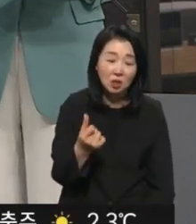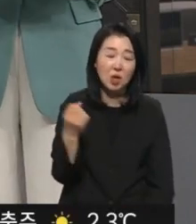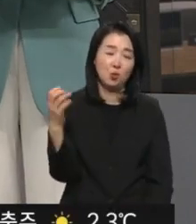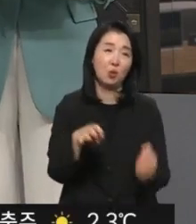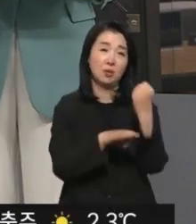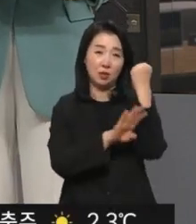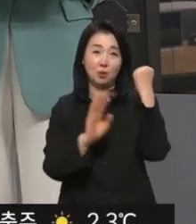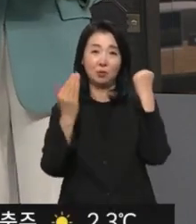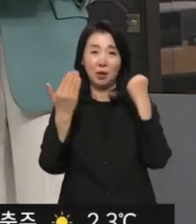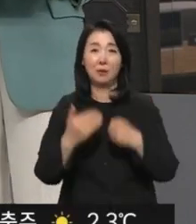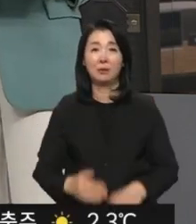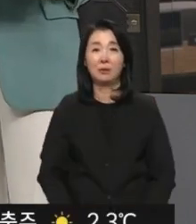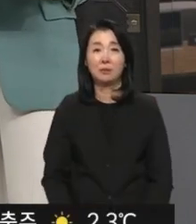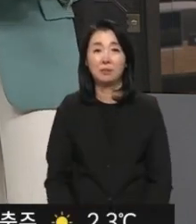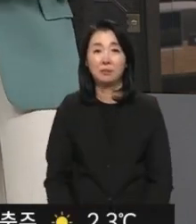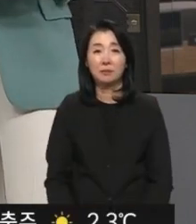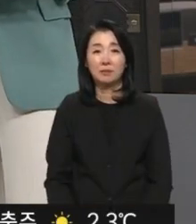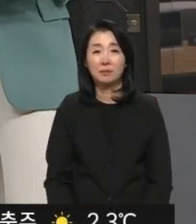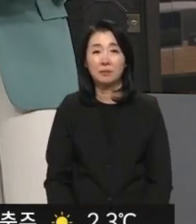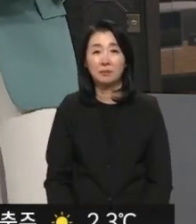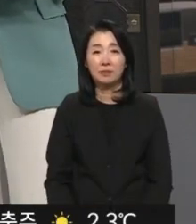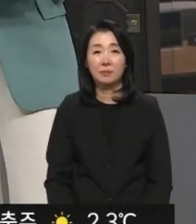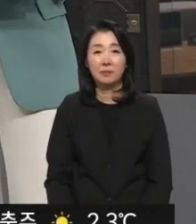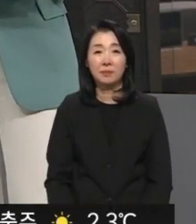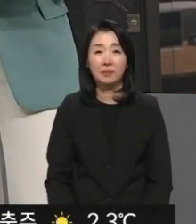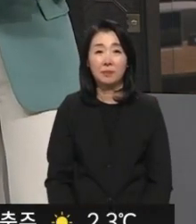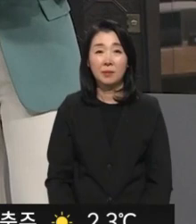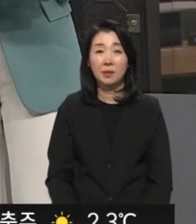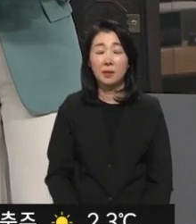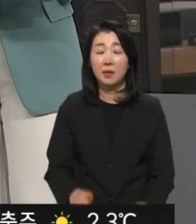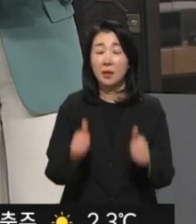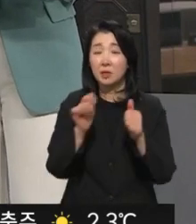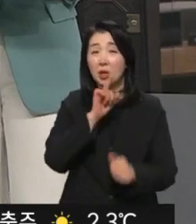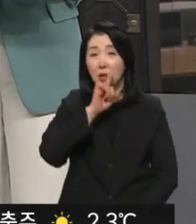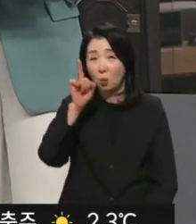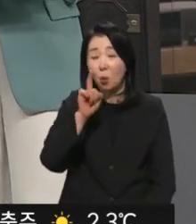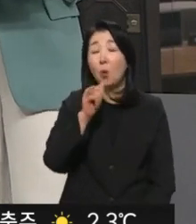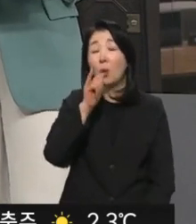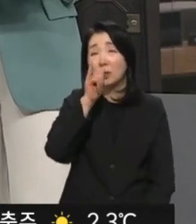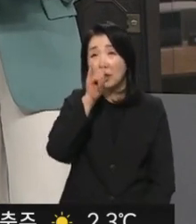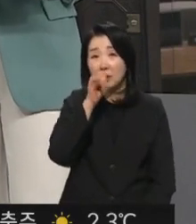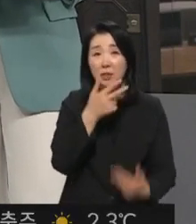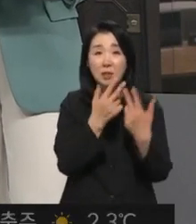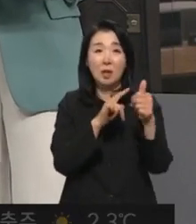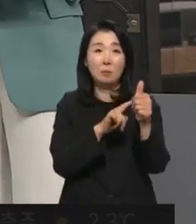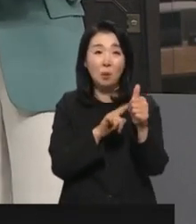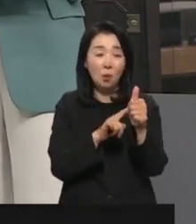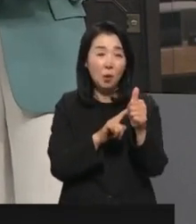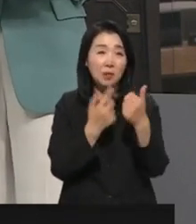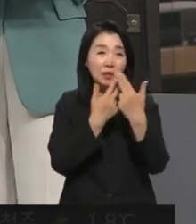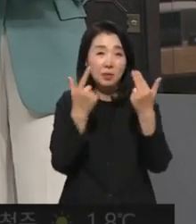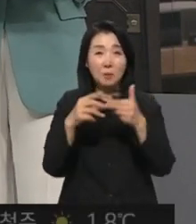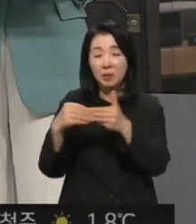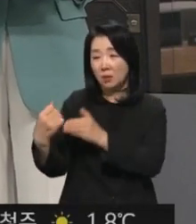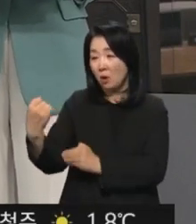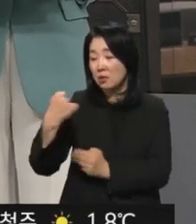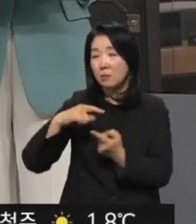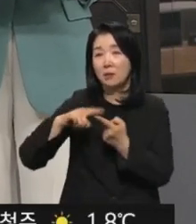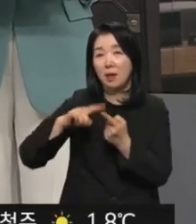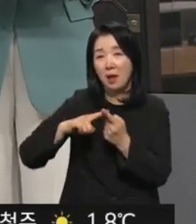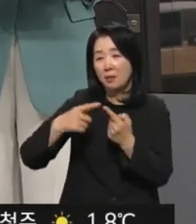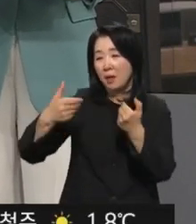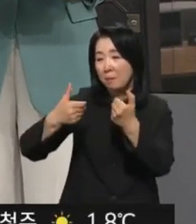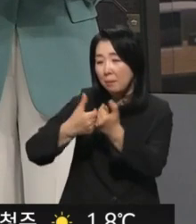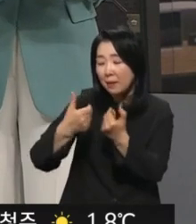하나의 기준이 될 수가 있습니다. 기소를 각오하고 있는 이 대표 입장에서는 이 이재명 리더십에 대한 반대 기류를